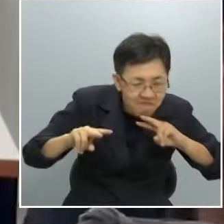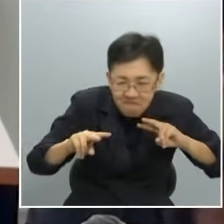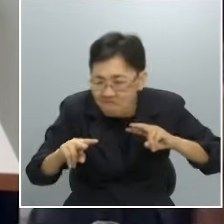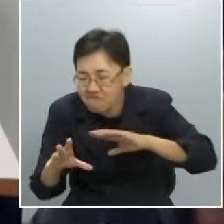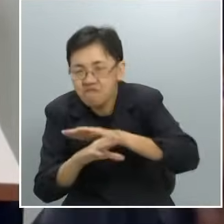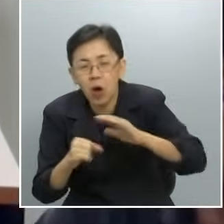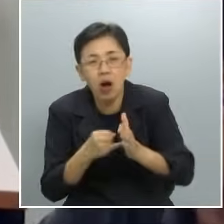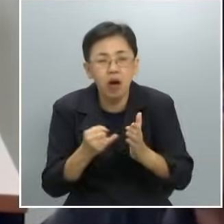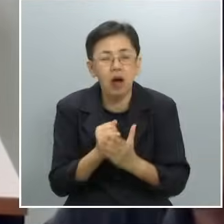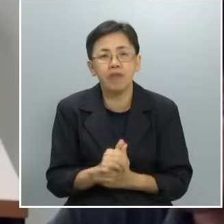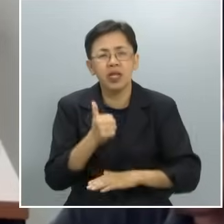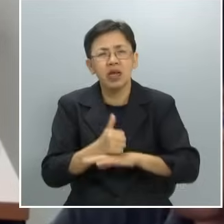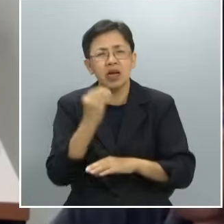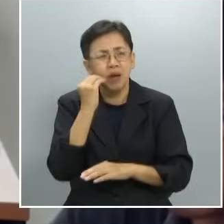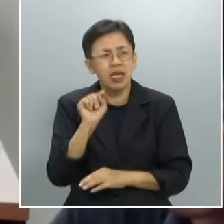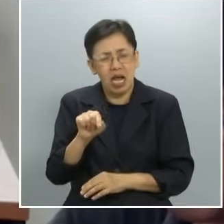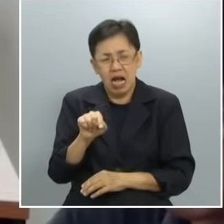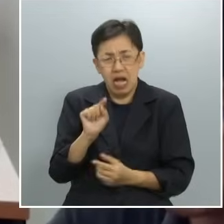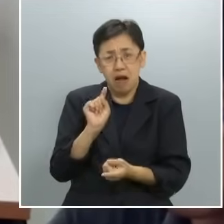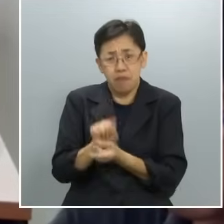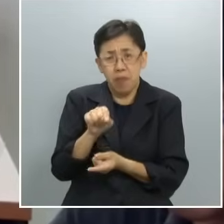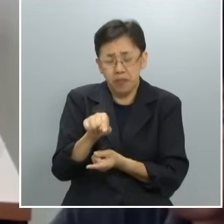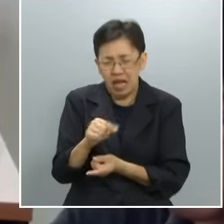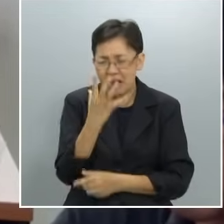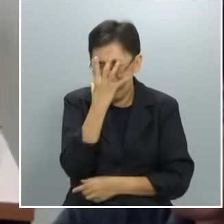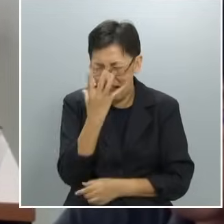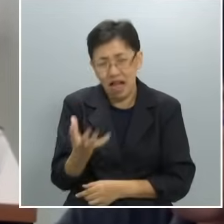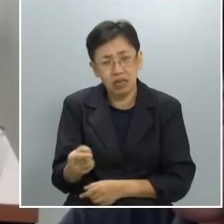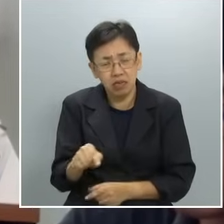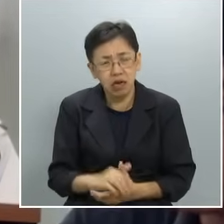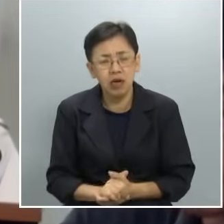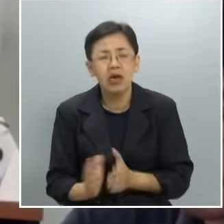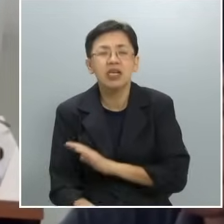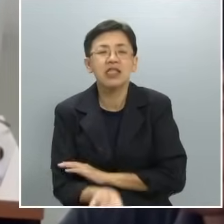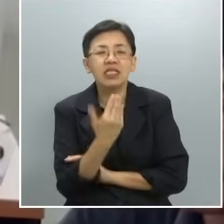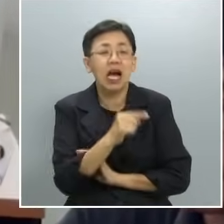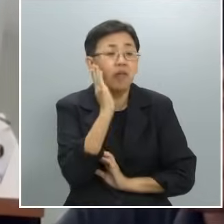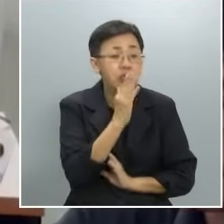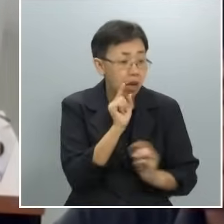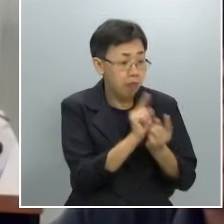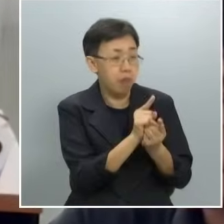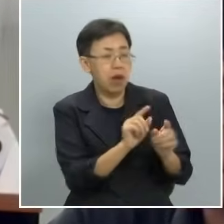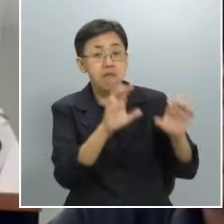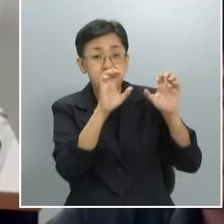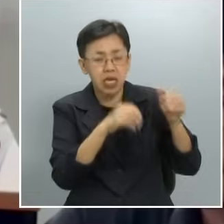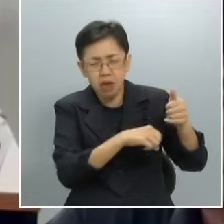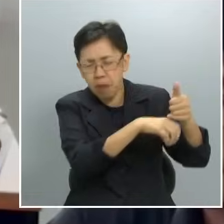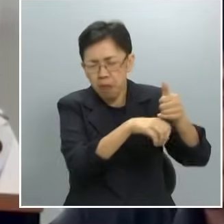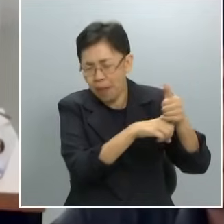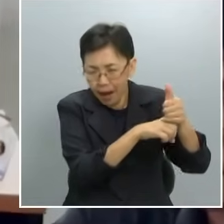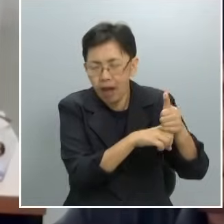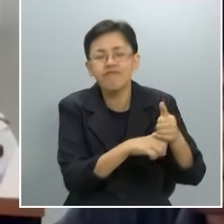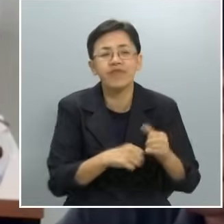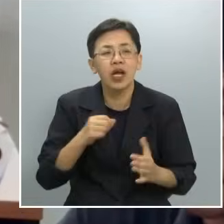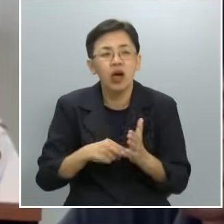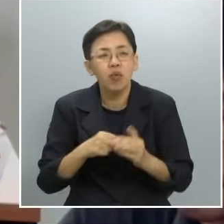เพ็ญพิสุทธิ์ที่เจอหน้ากากเนี่ยเล่าให้ฟังบอกว่าตอนเช้าหลังวันที่ลุงวิเชียรบอกเจอกระสือเขาไปวิ่งออกกำลังกายตั้ง